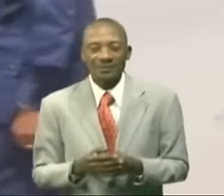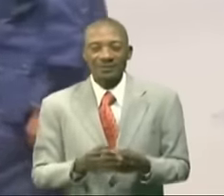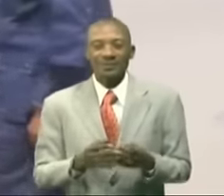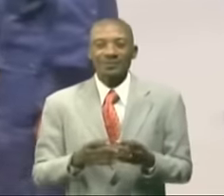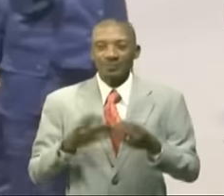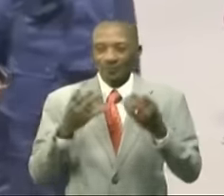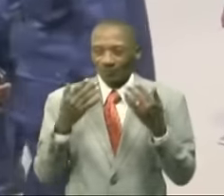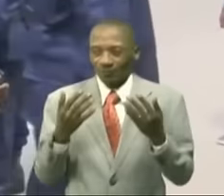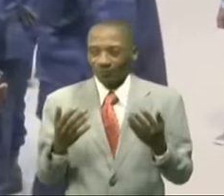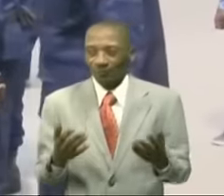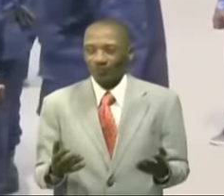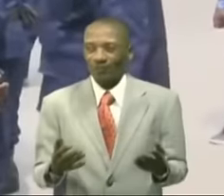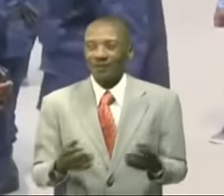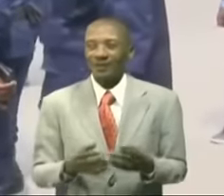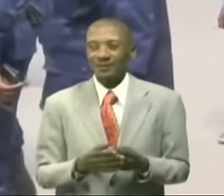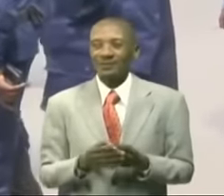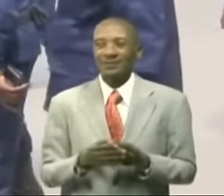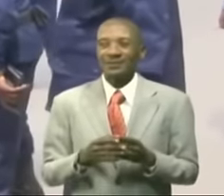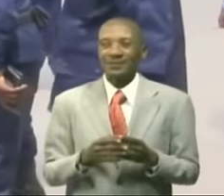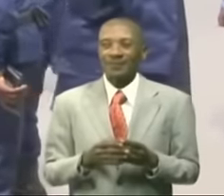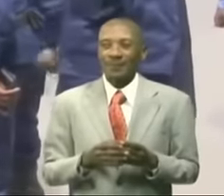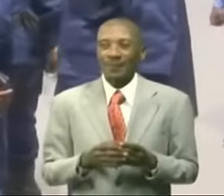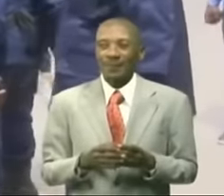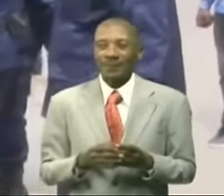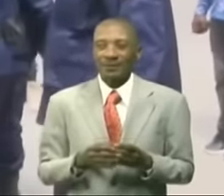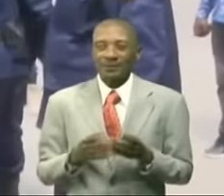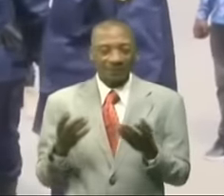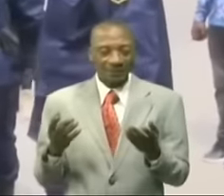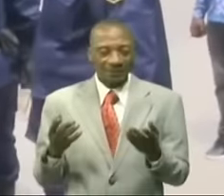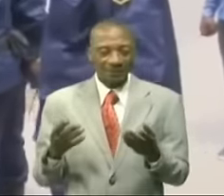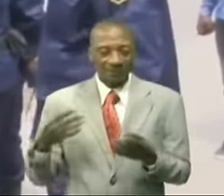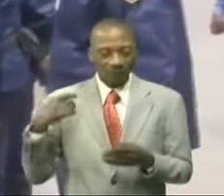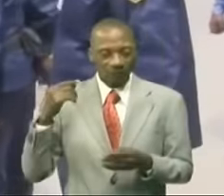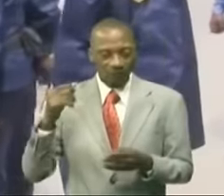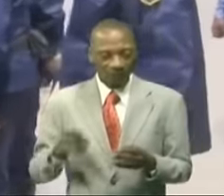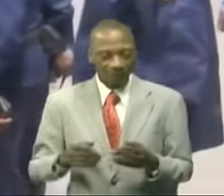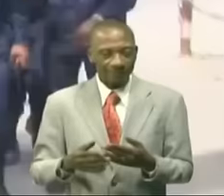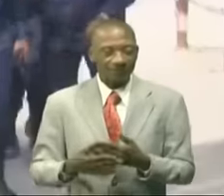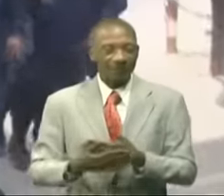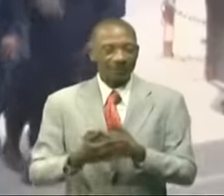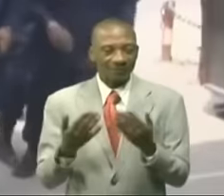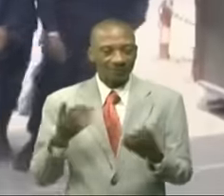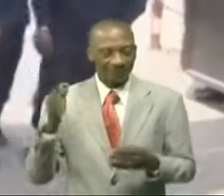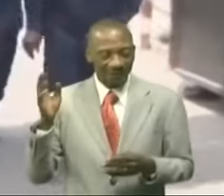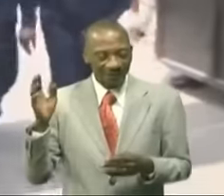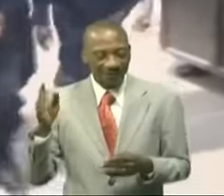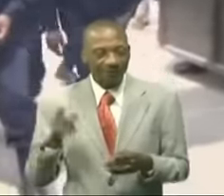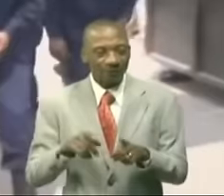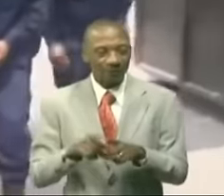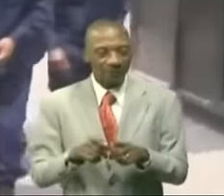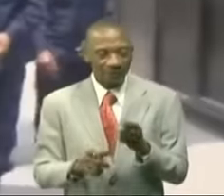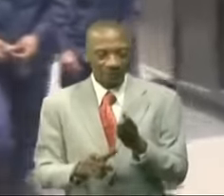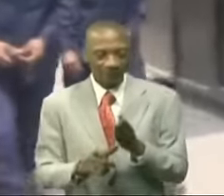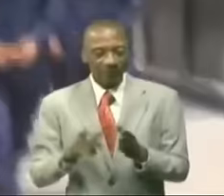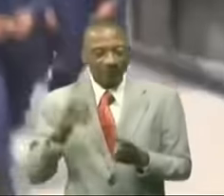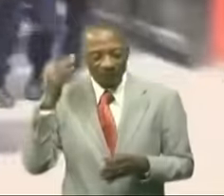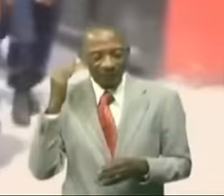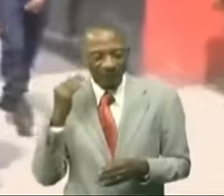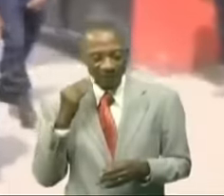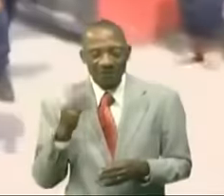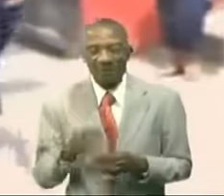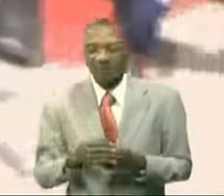Félix-Antoine Tshisekedi Tshilombo. C'est aussi une des préoccupations majeures de la vice-ministre de l'Intérieur, Sécurité et